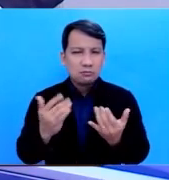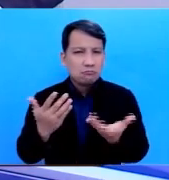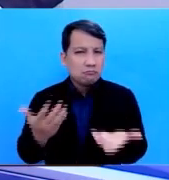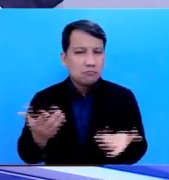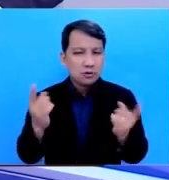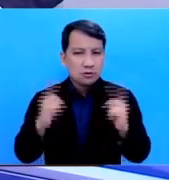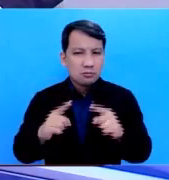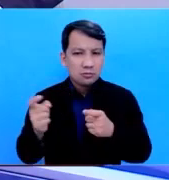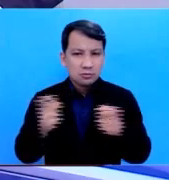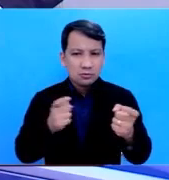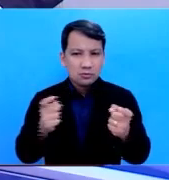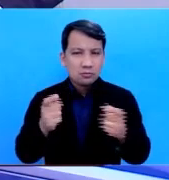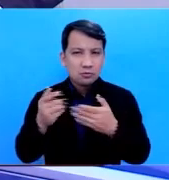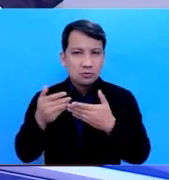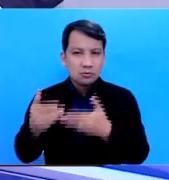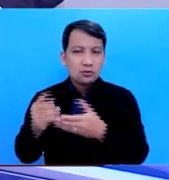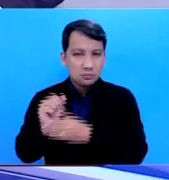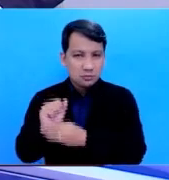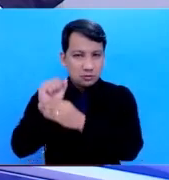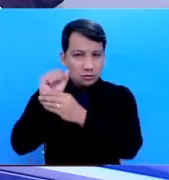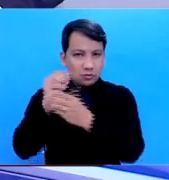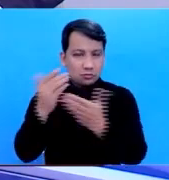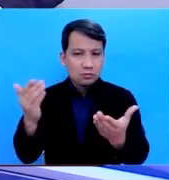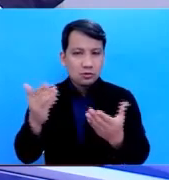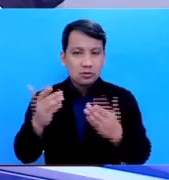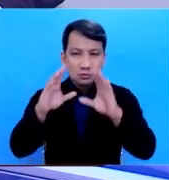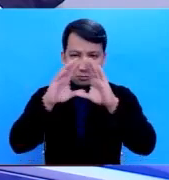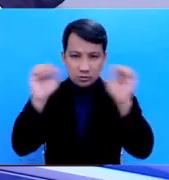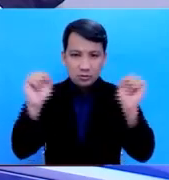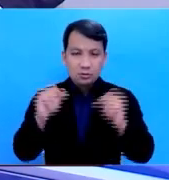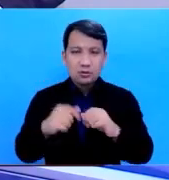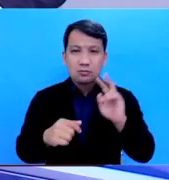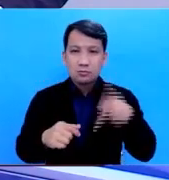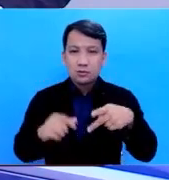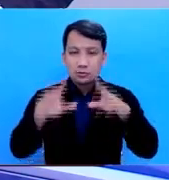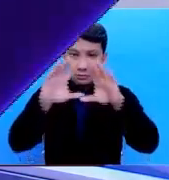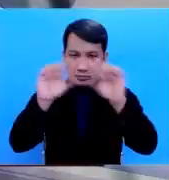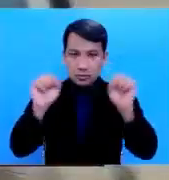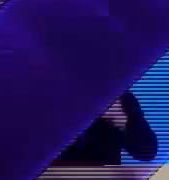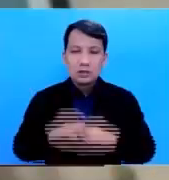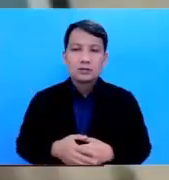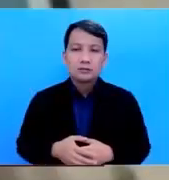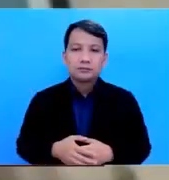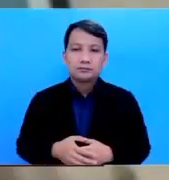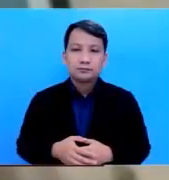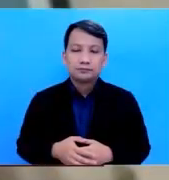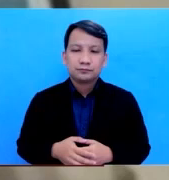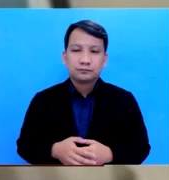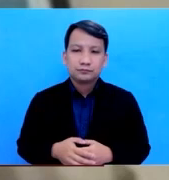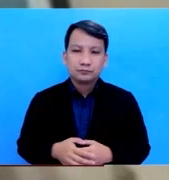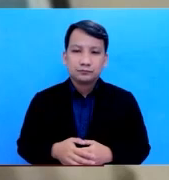sa proklamasyon ng mga nanalo sa pagkapangulo at pangalawang pangulo.